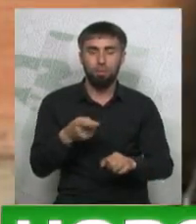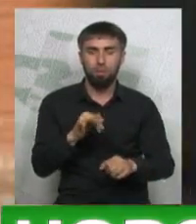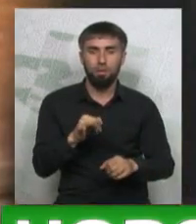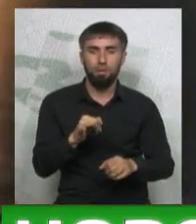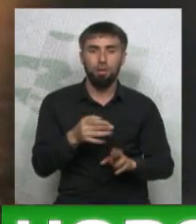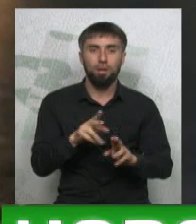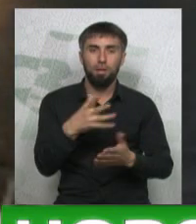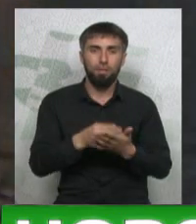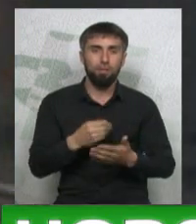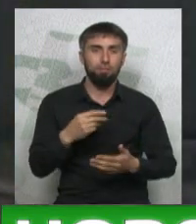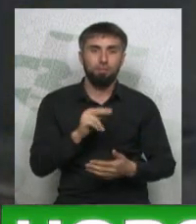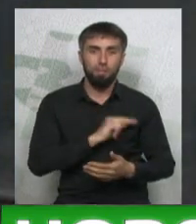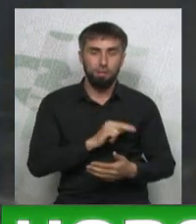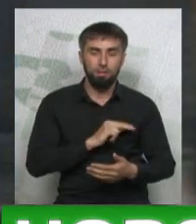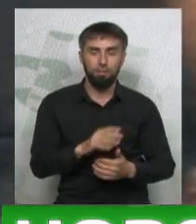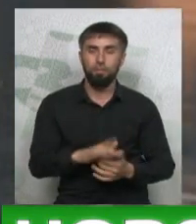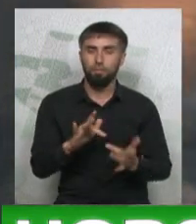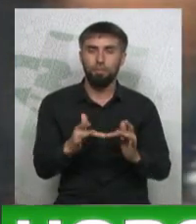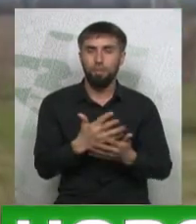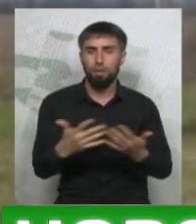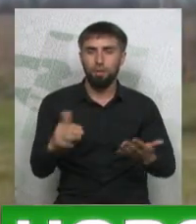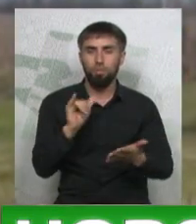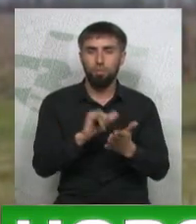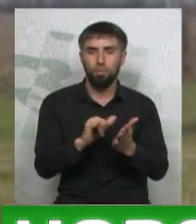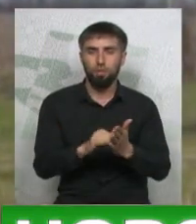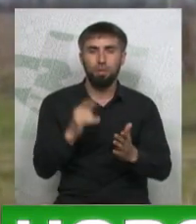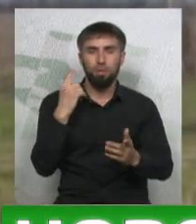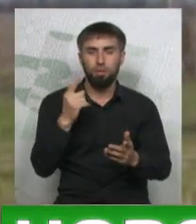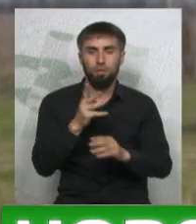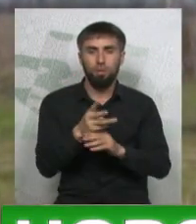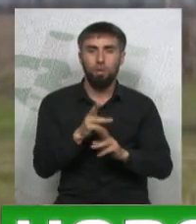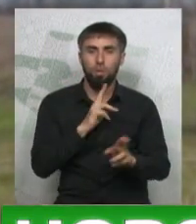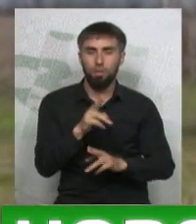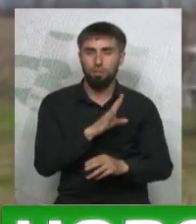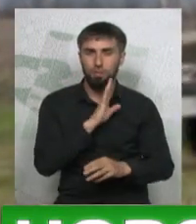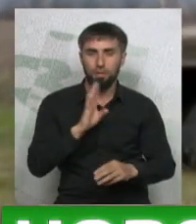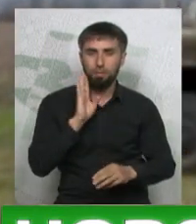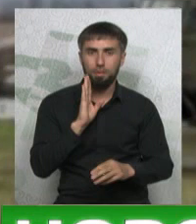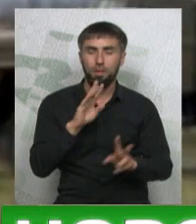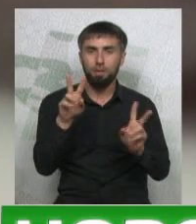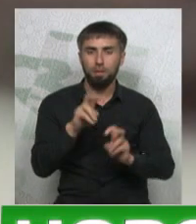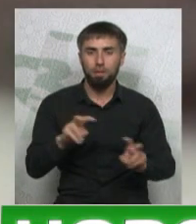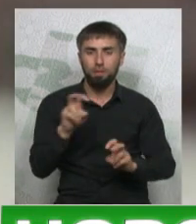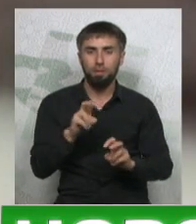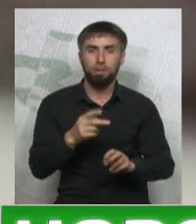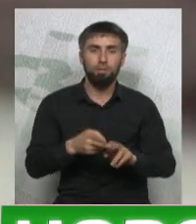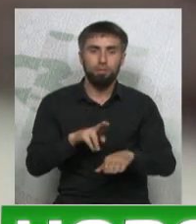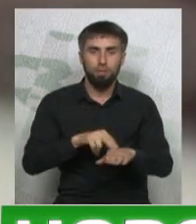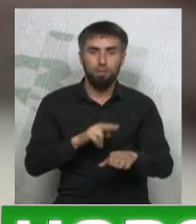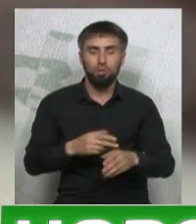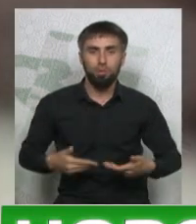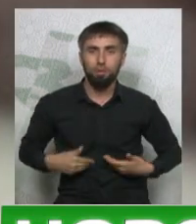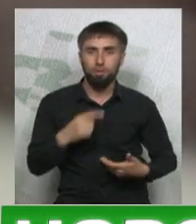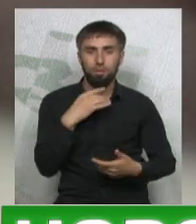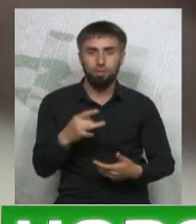своего воинского долга. В сети интернет, в разных пабликах распространяются видеообращения матерей, разыскиваемых правоохранителями жителей